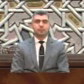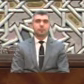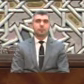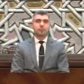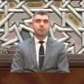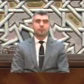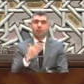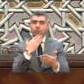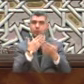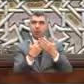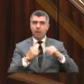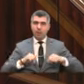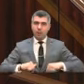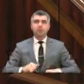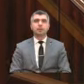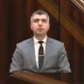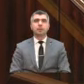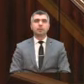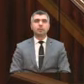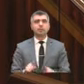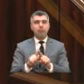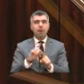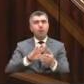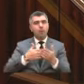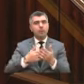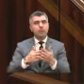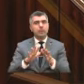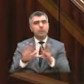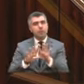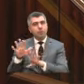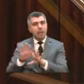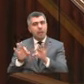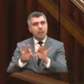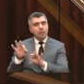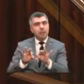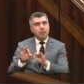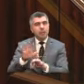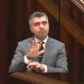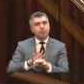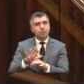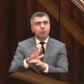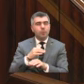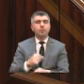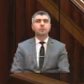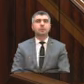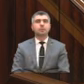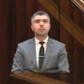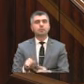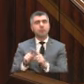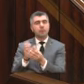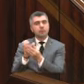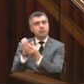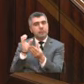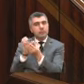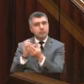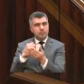شكرا سيد الوزير. رغم الإجراءات والتدابير اللي قلتم سيد الوزير، إلى أنه من بينها النقل المدرسي اللي هو موضوع